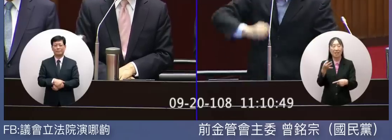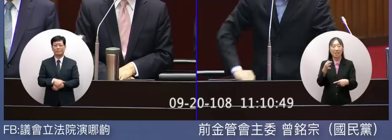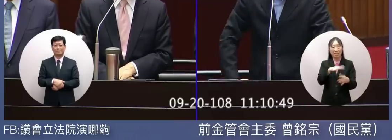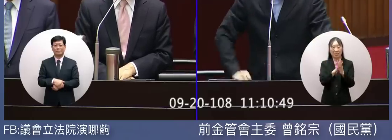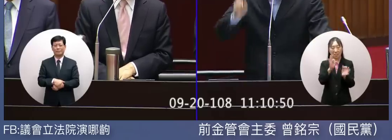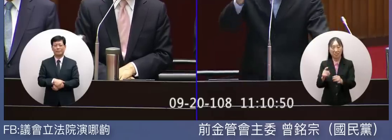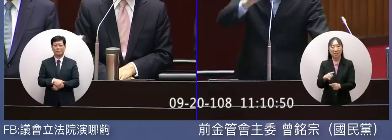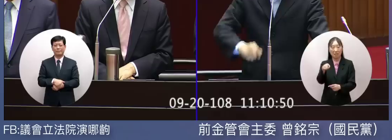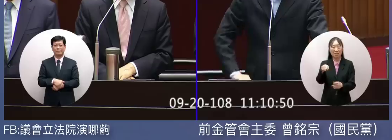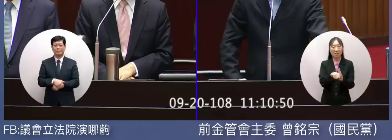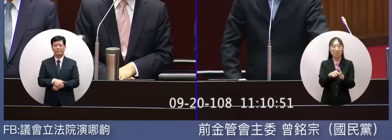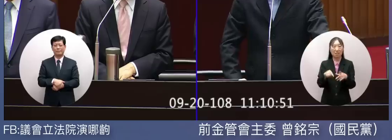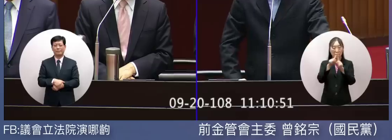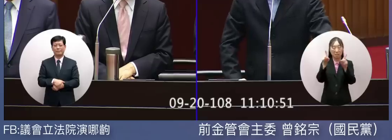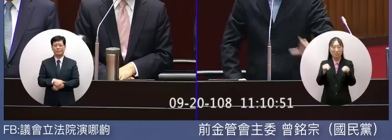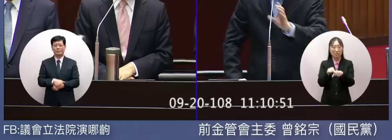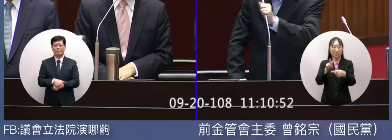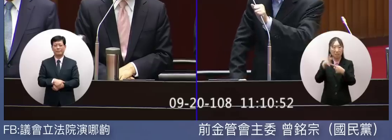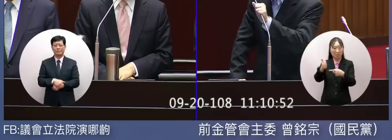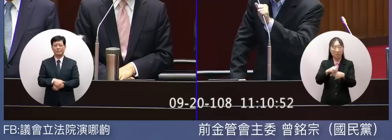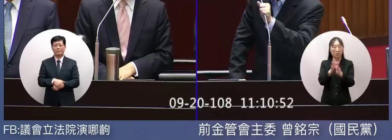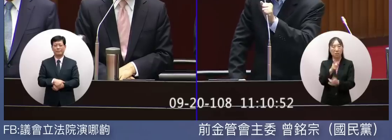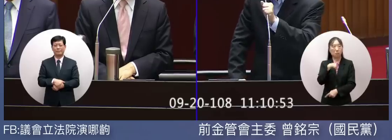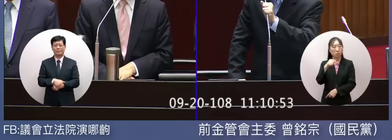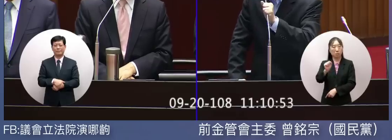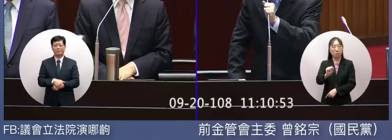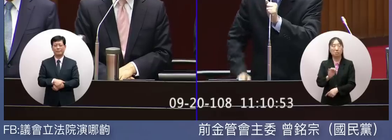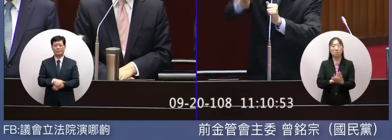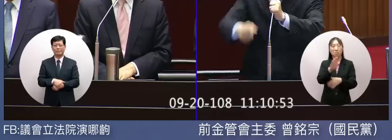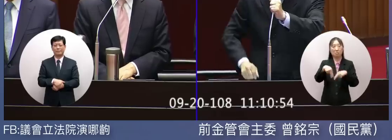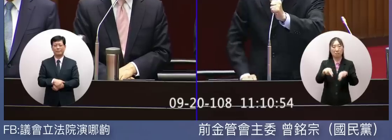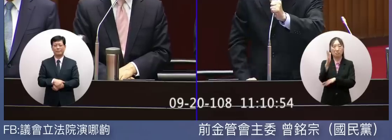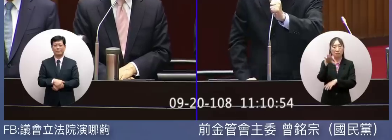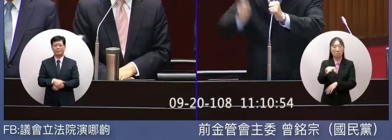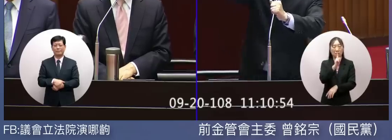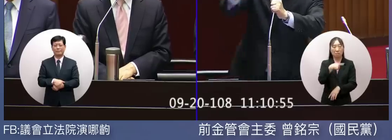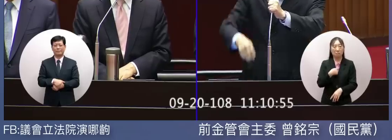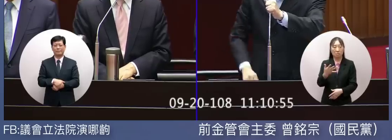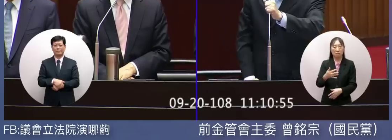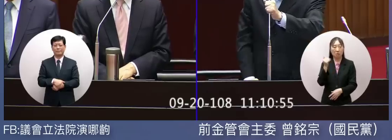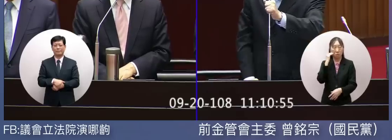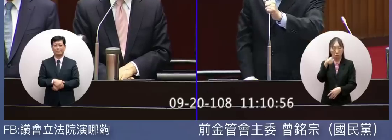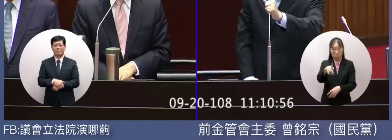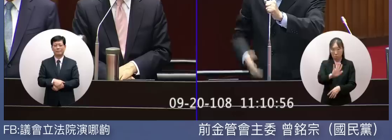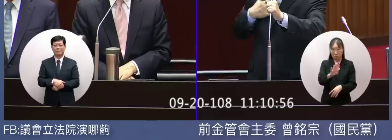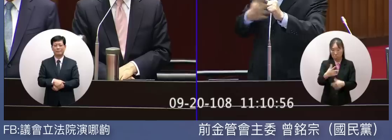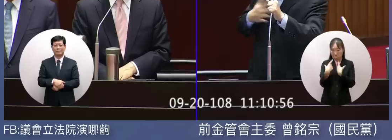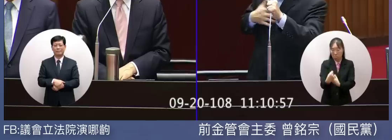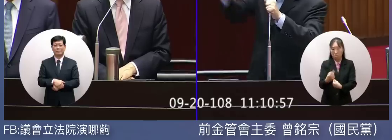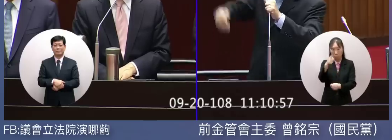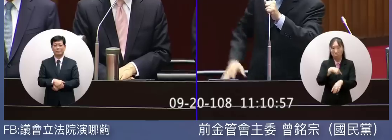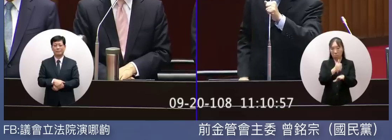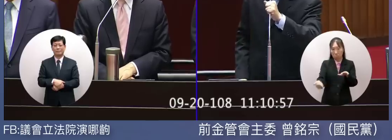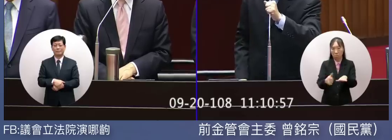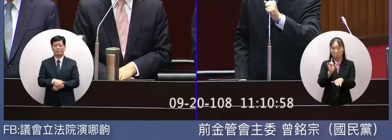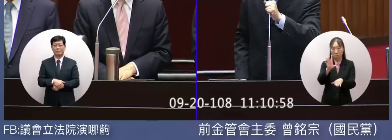当时的董事长叫江秀莲都不愿意。后来新政府动用什么？不做，我给你换董事长。当时就